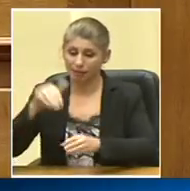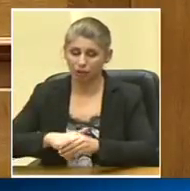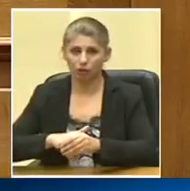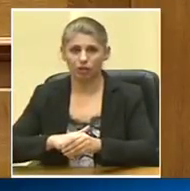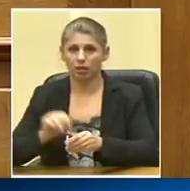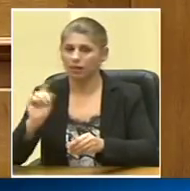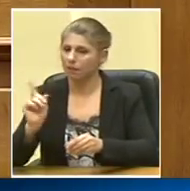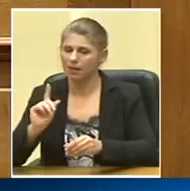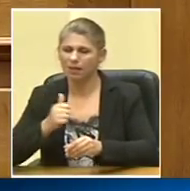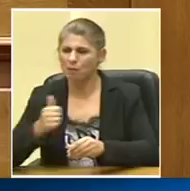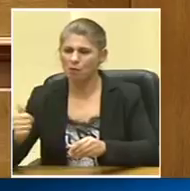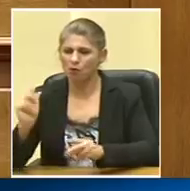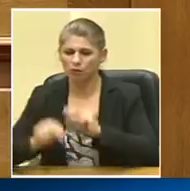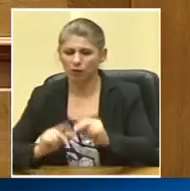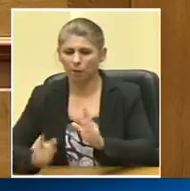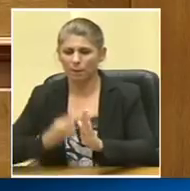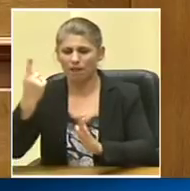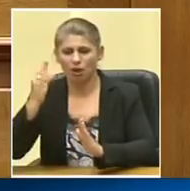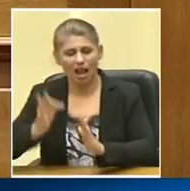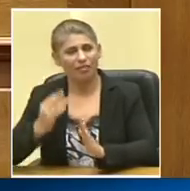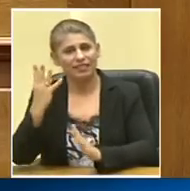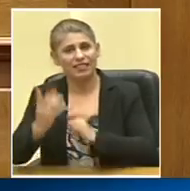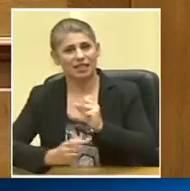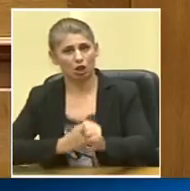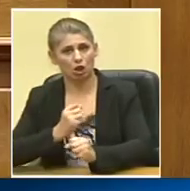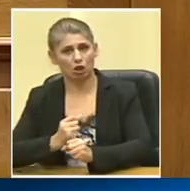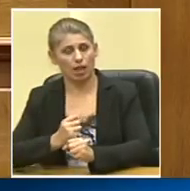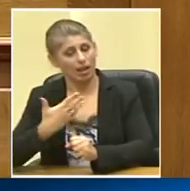μόνο ψηφοφόρος μία φορά κάθε 4 χρόνια.